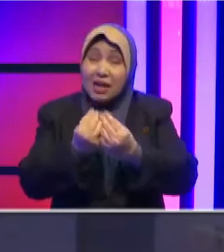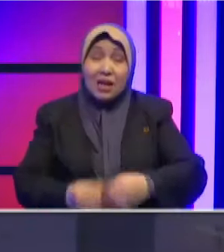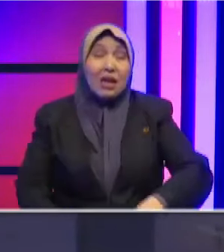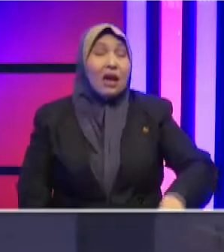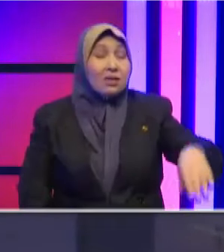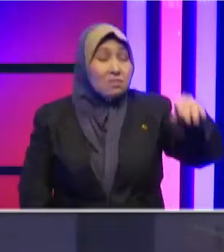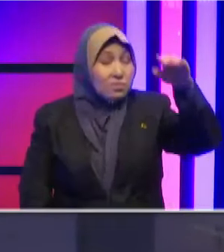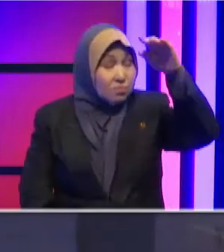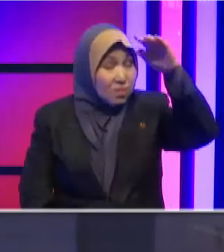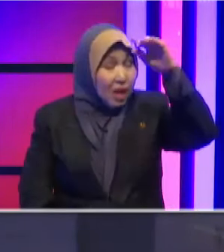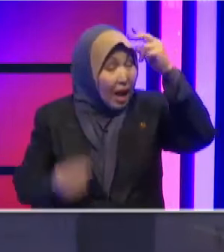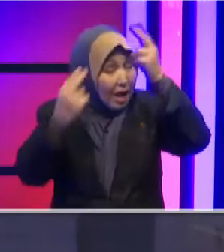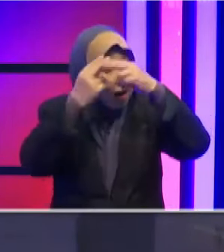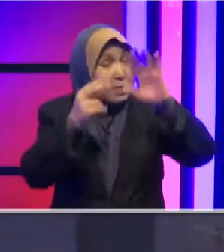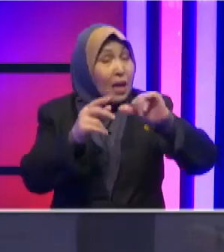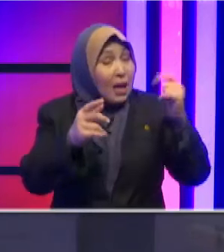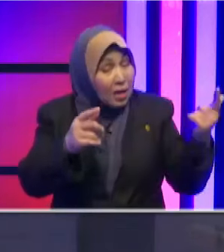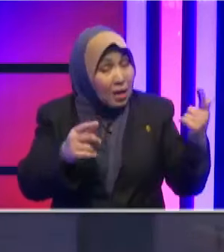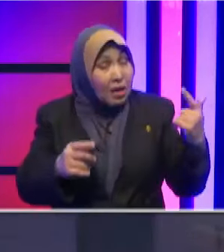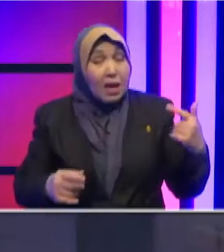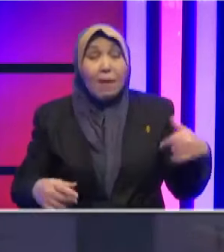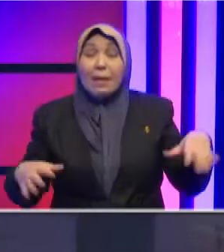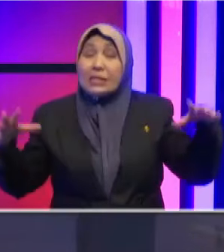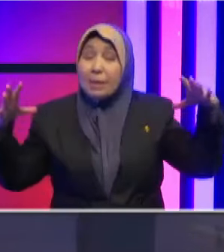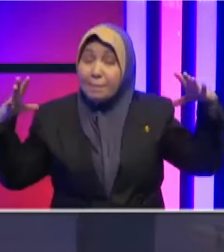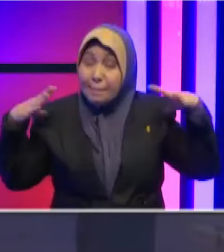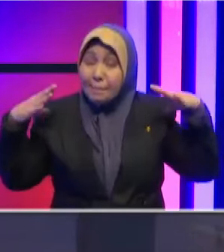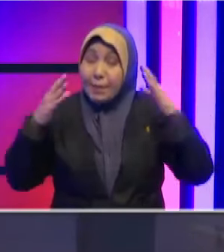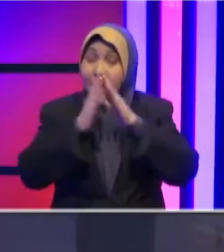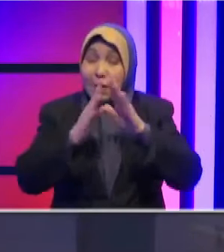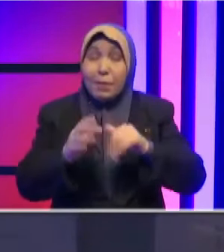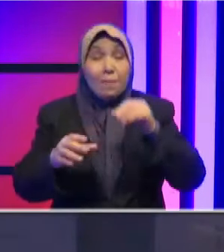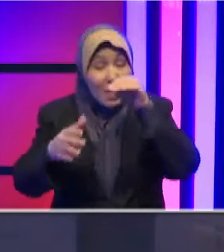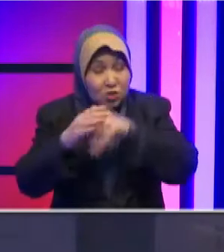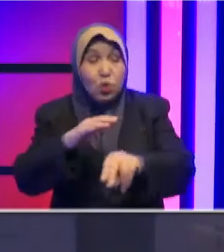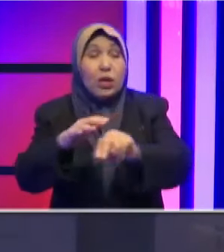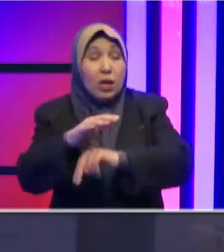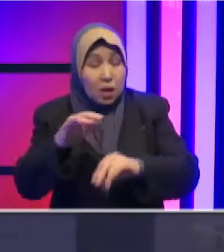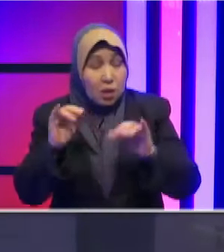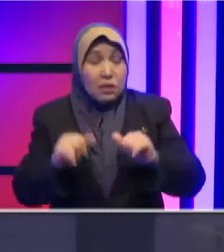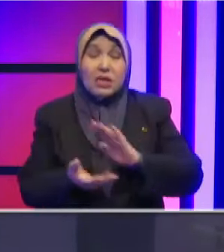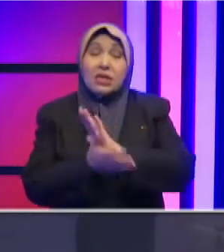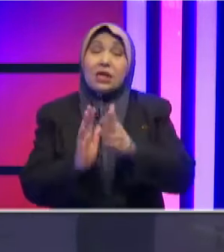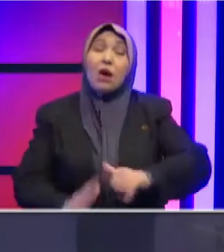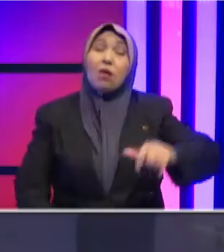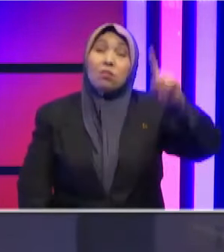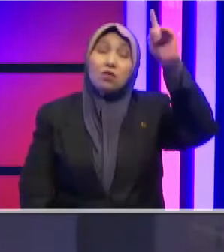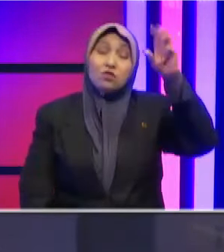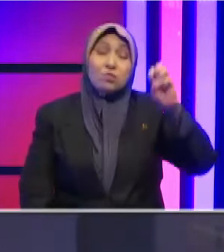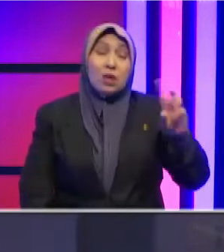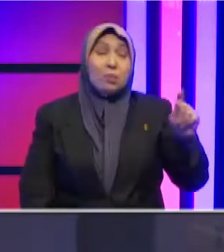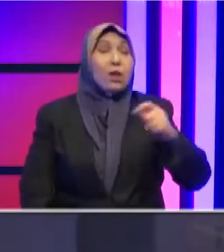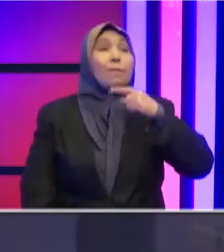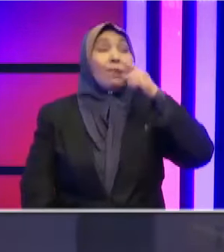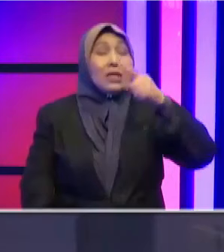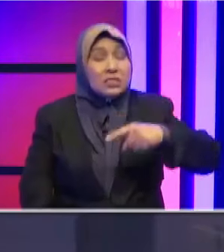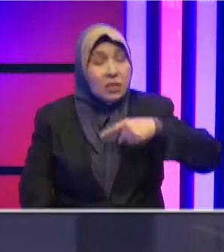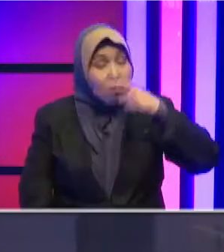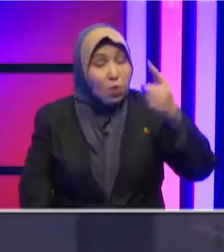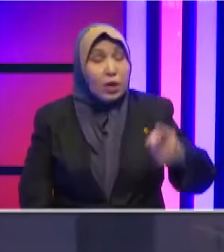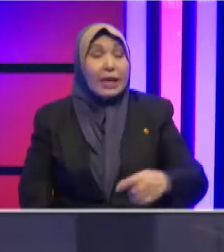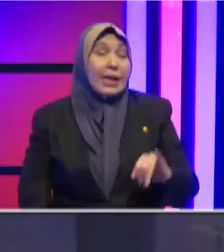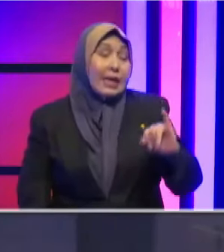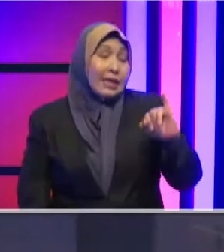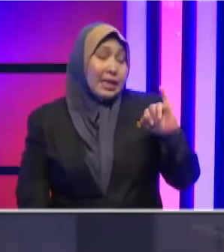berarti mereka ini juga dimasukkan kedalam api neraka maka Allah Subhanahu Wa Ta'ala menyebutkan